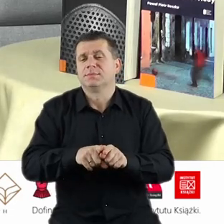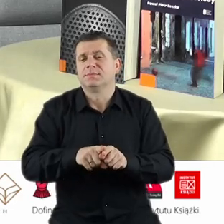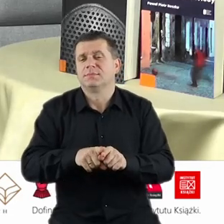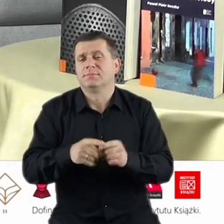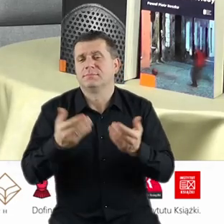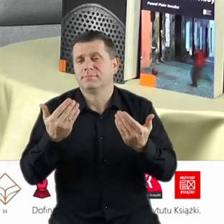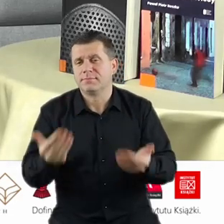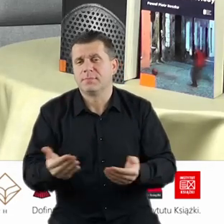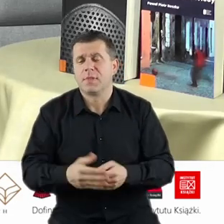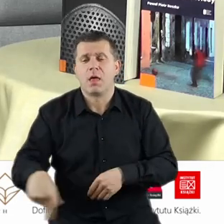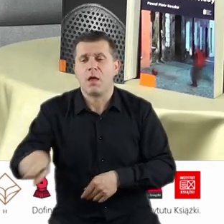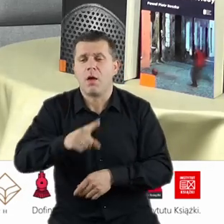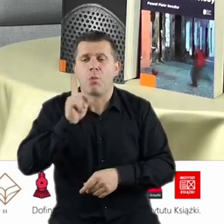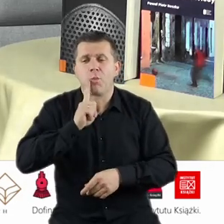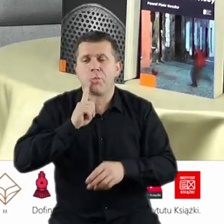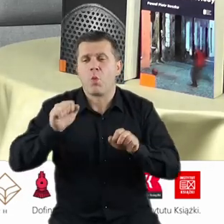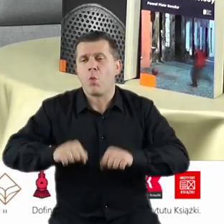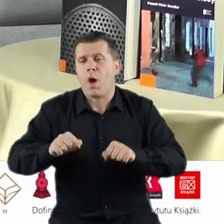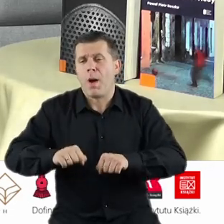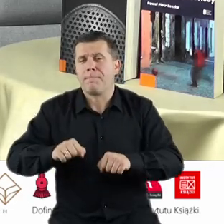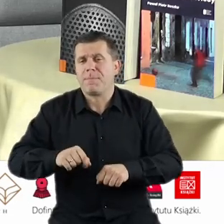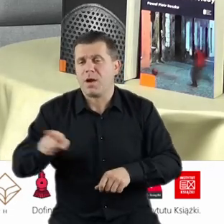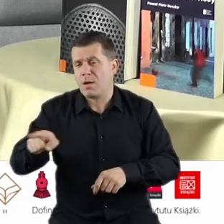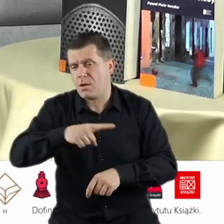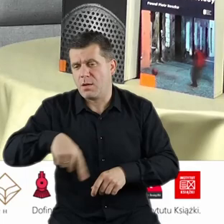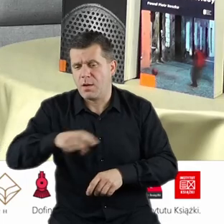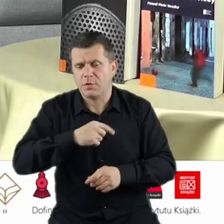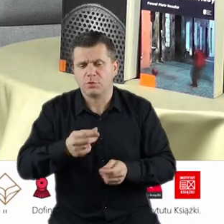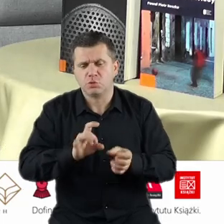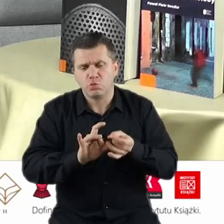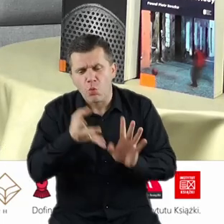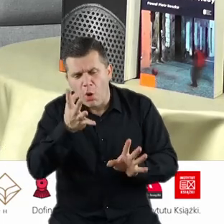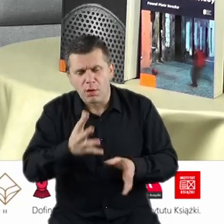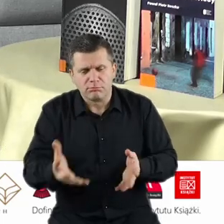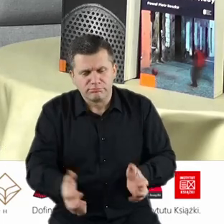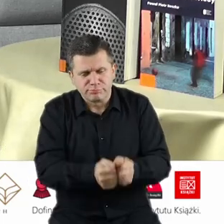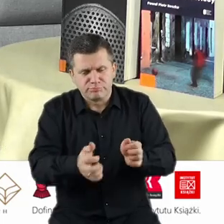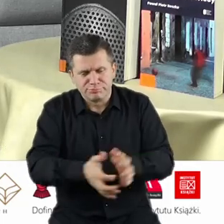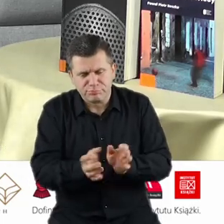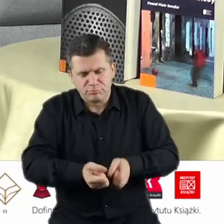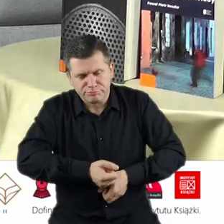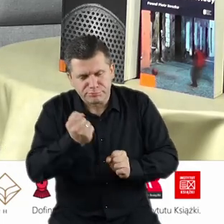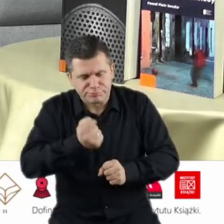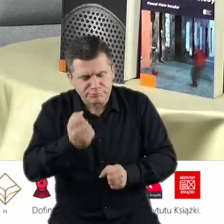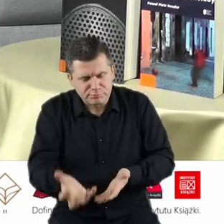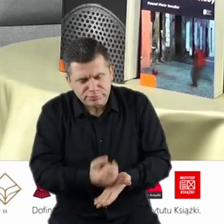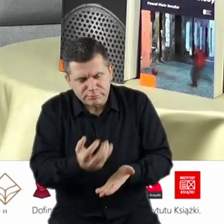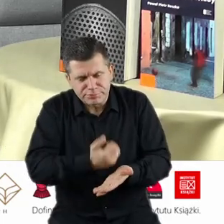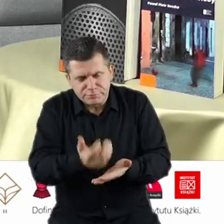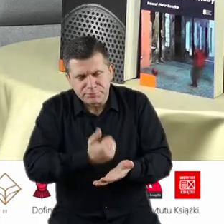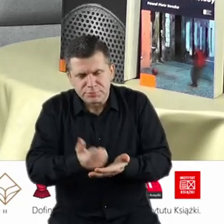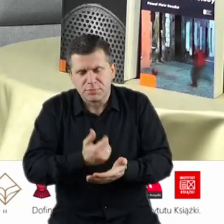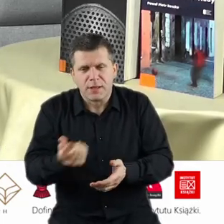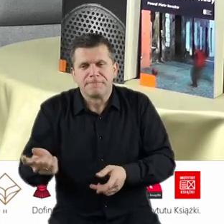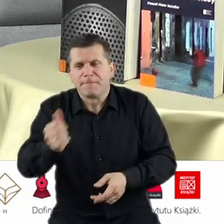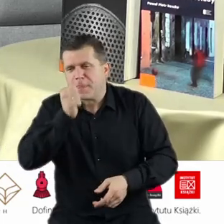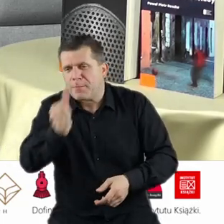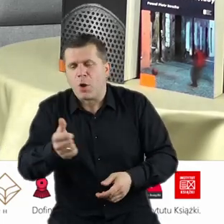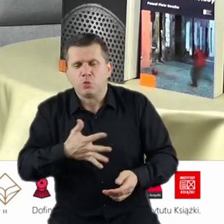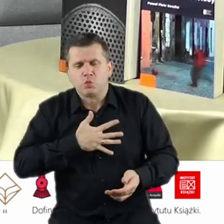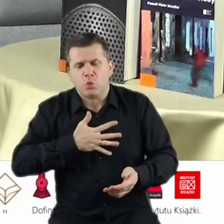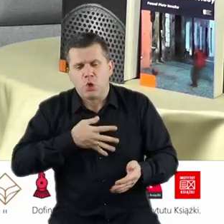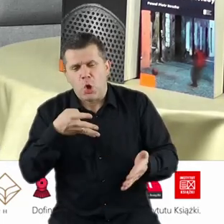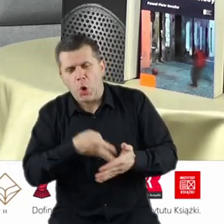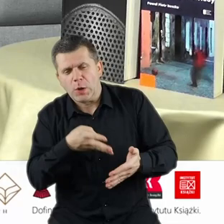też jest tak, że jakby chłopi, którzy wykopywali złoto, jakby nie byli w